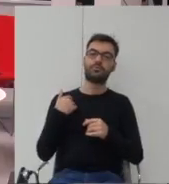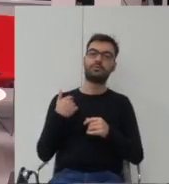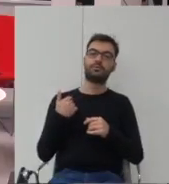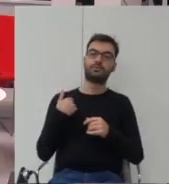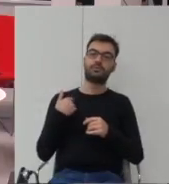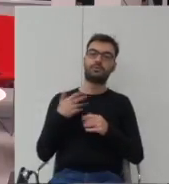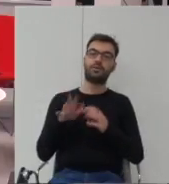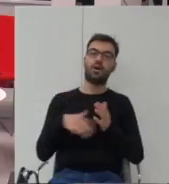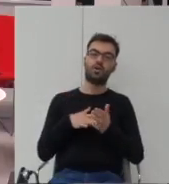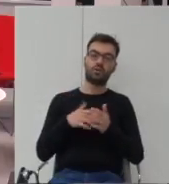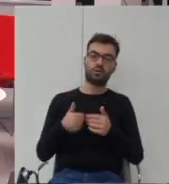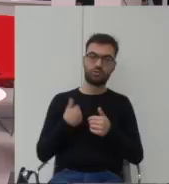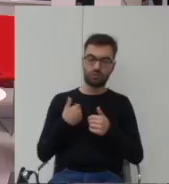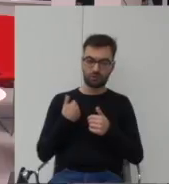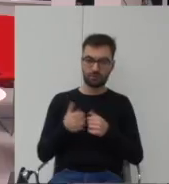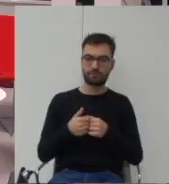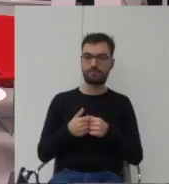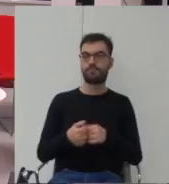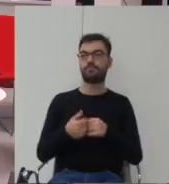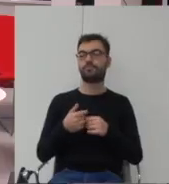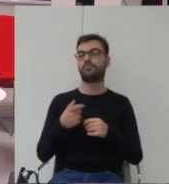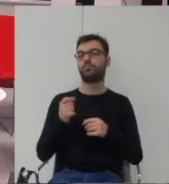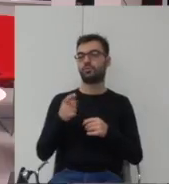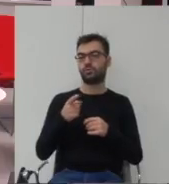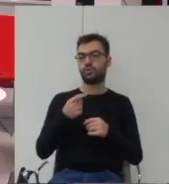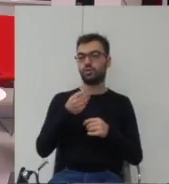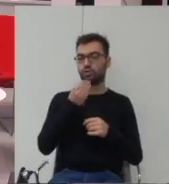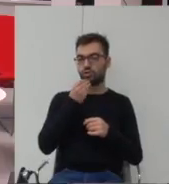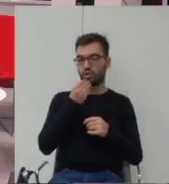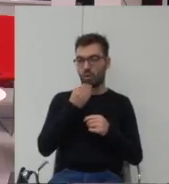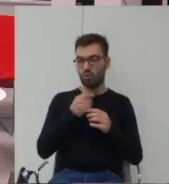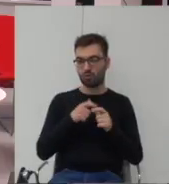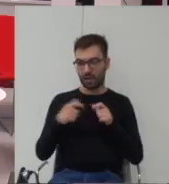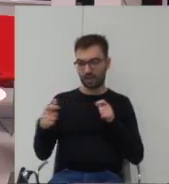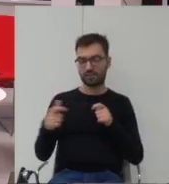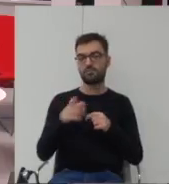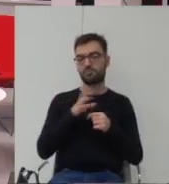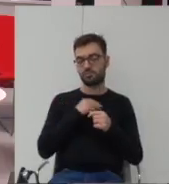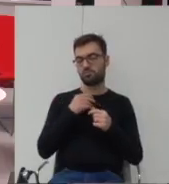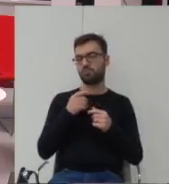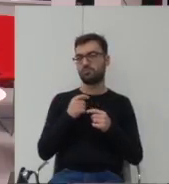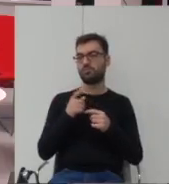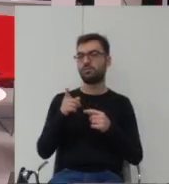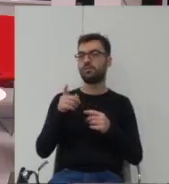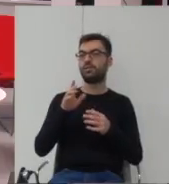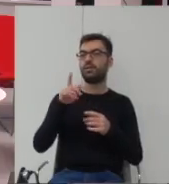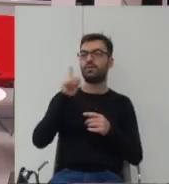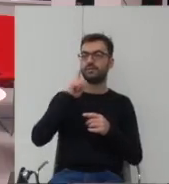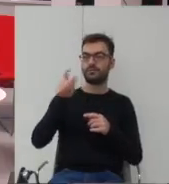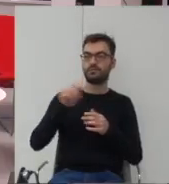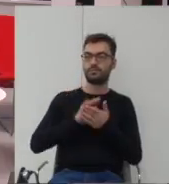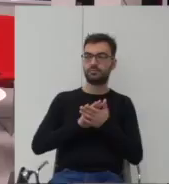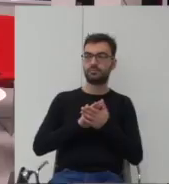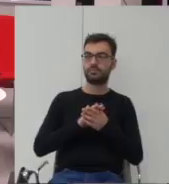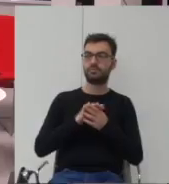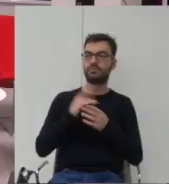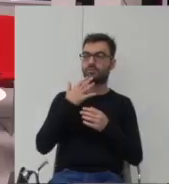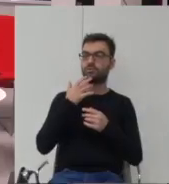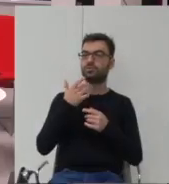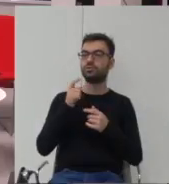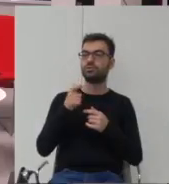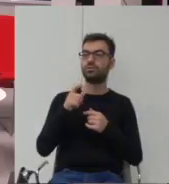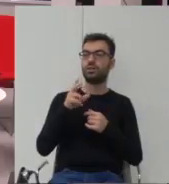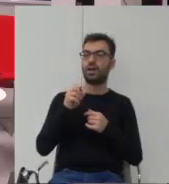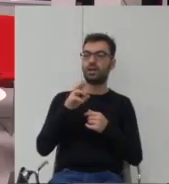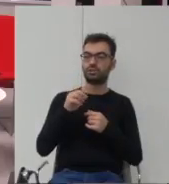Obok jest oczywiście ośrodek zdrowia, była stołówka, gdzie można było wykupić sobie jedzenie. Tak, nie, ja panu mówię,